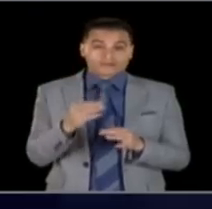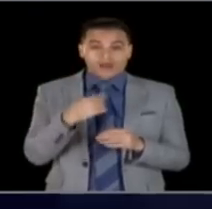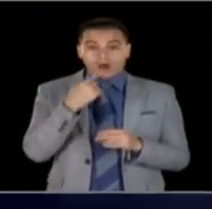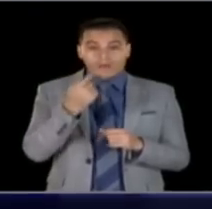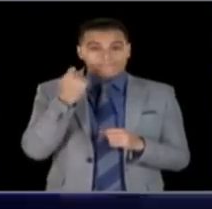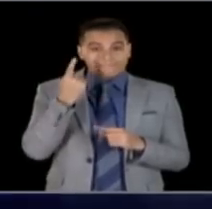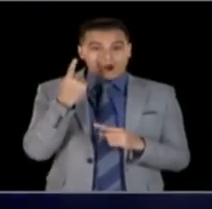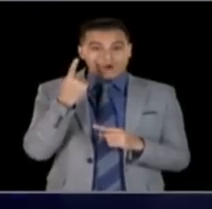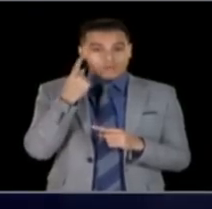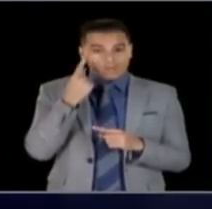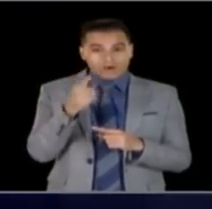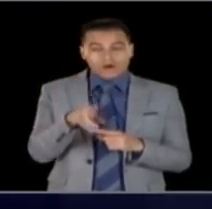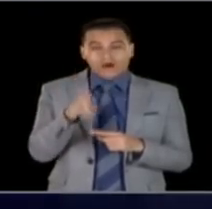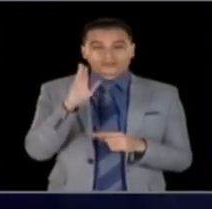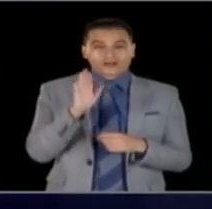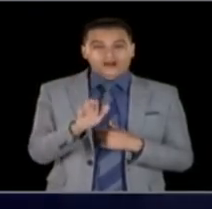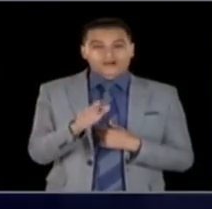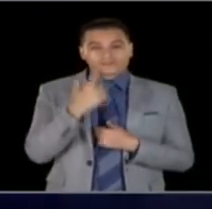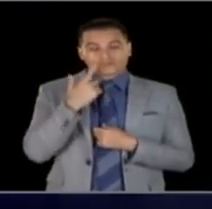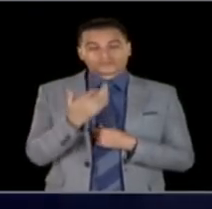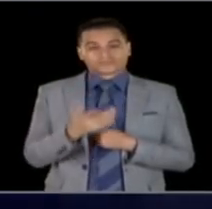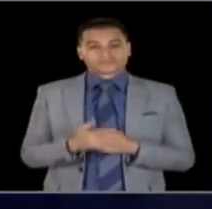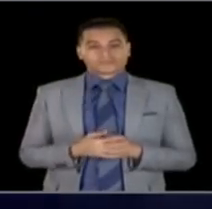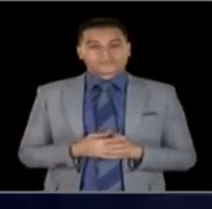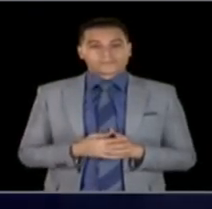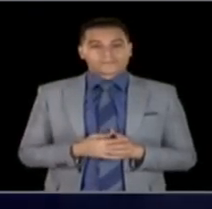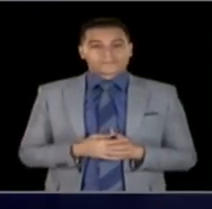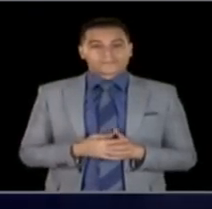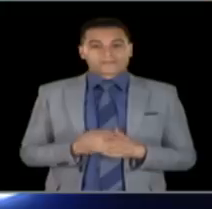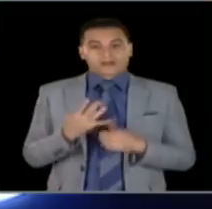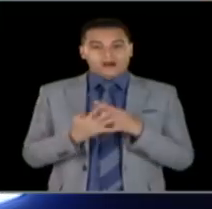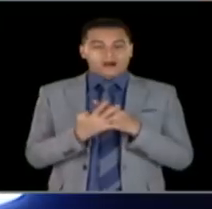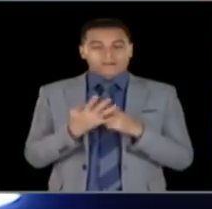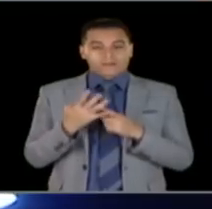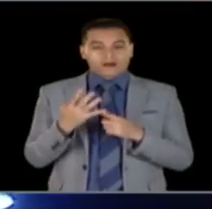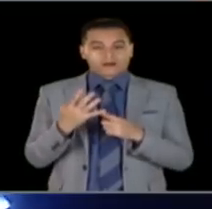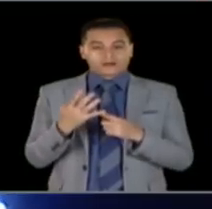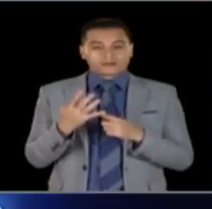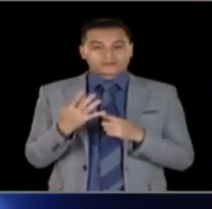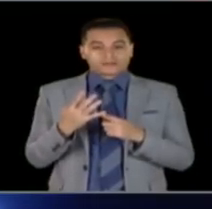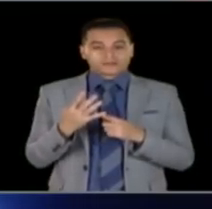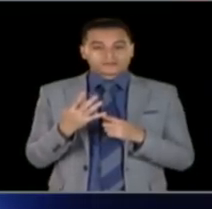معلومه وهتتخطف من الاختيارات. أربع اختيارات: